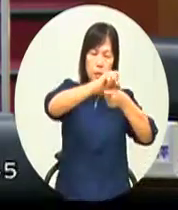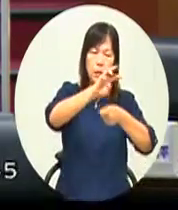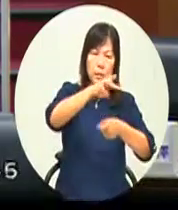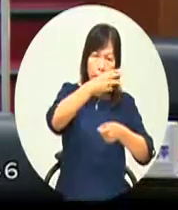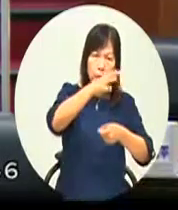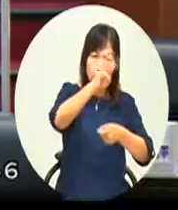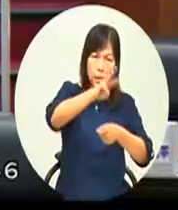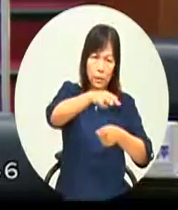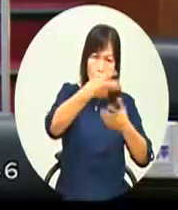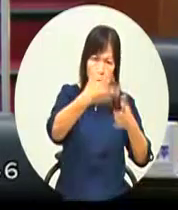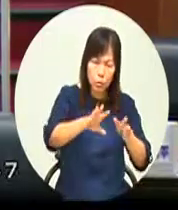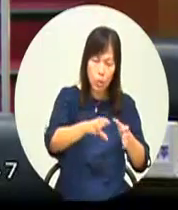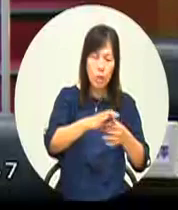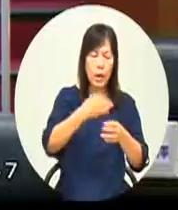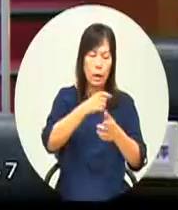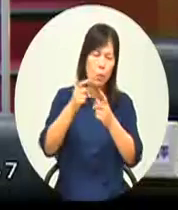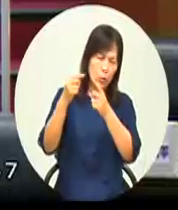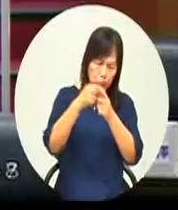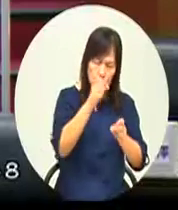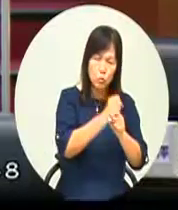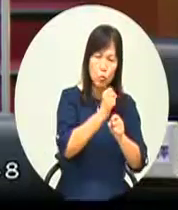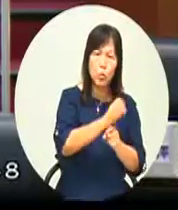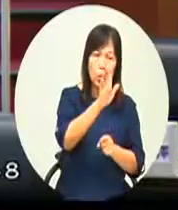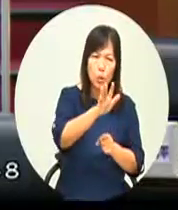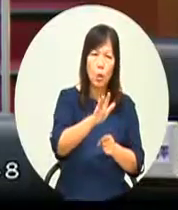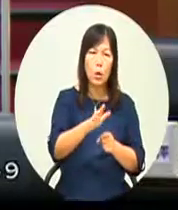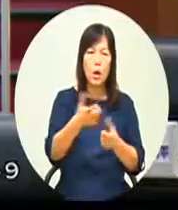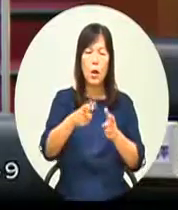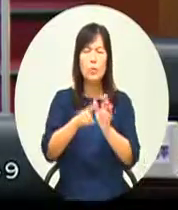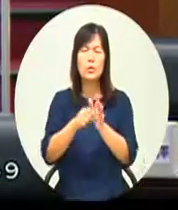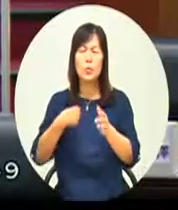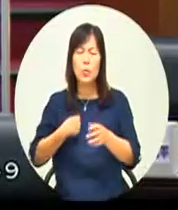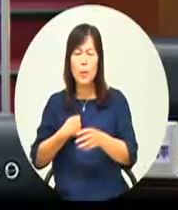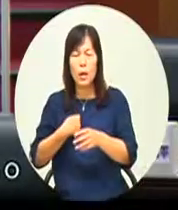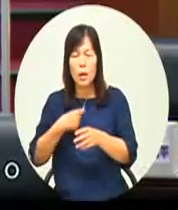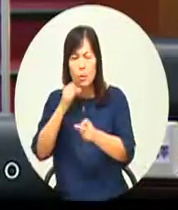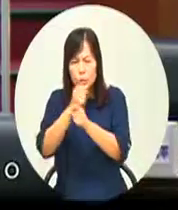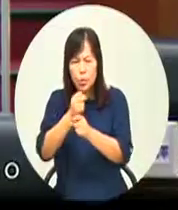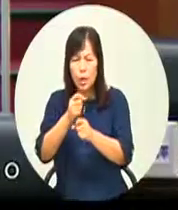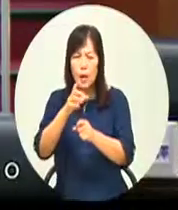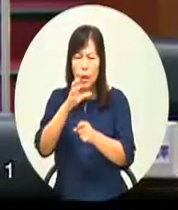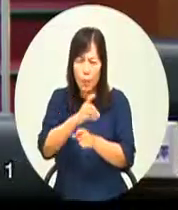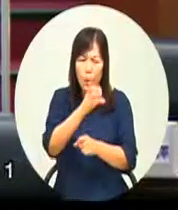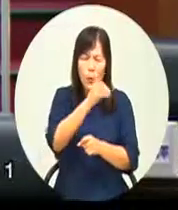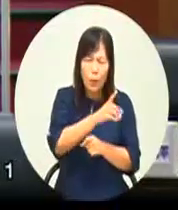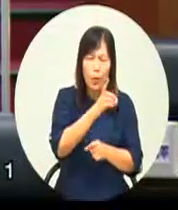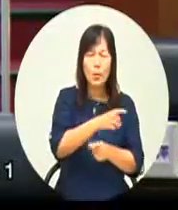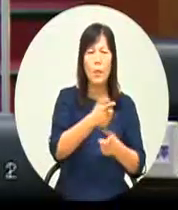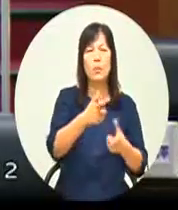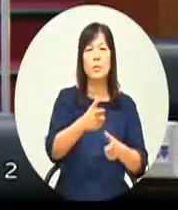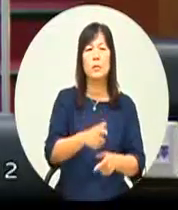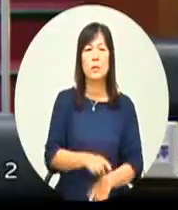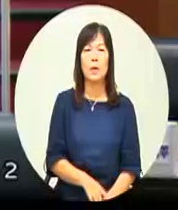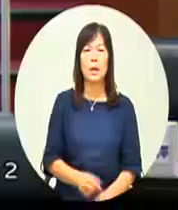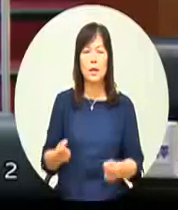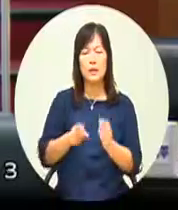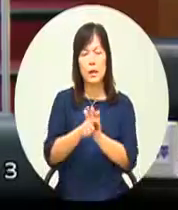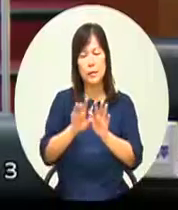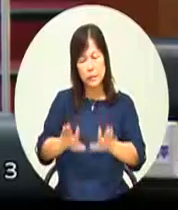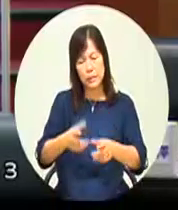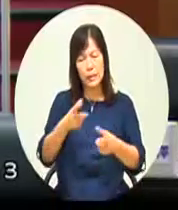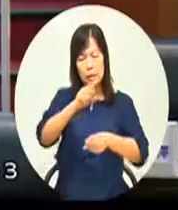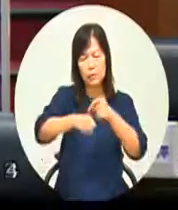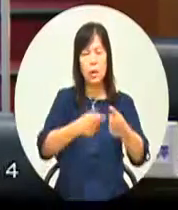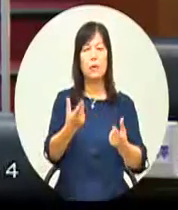性的来做，而不是做了一个到时候、哦、啊胎死腹中、哦、我提醒一下，不要像现在的公共自行车、哦、